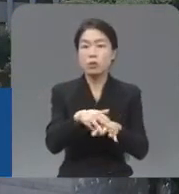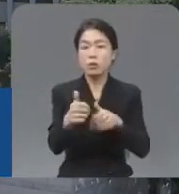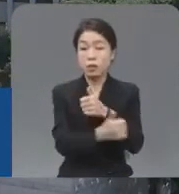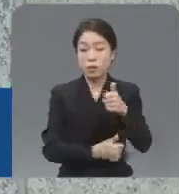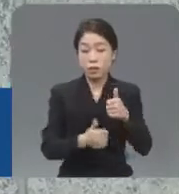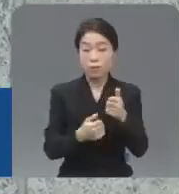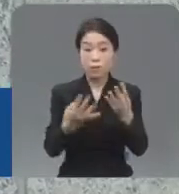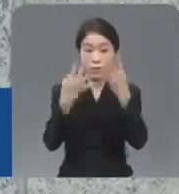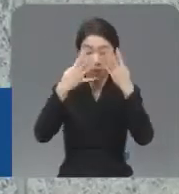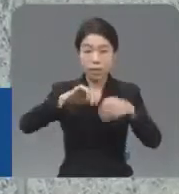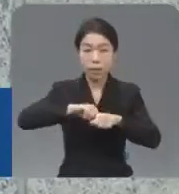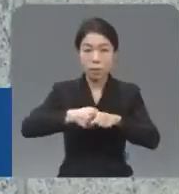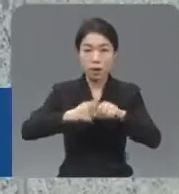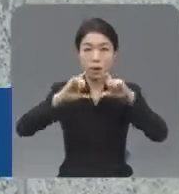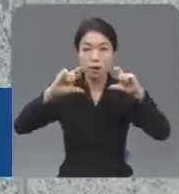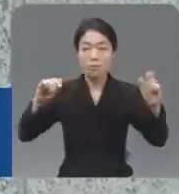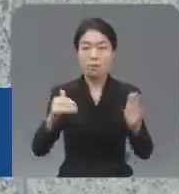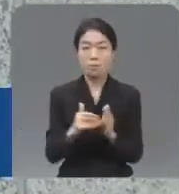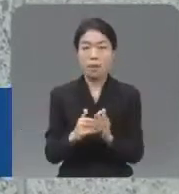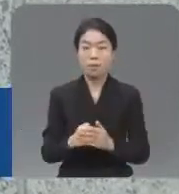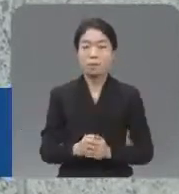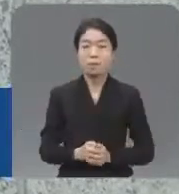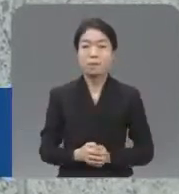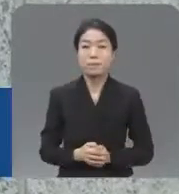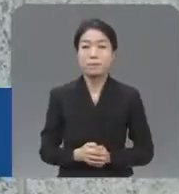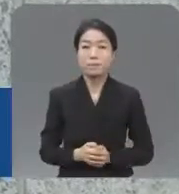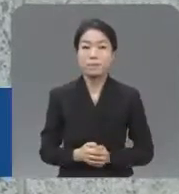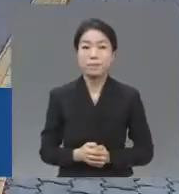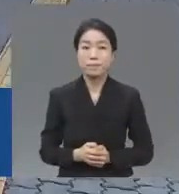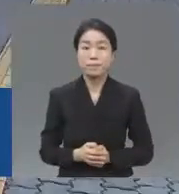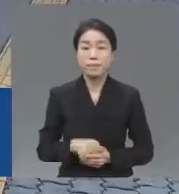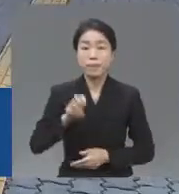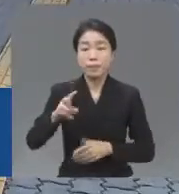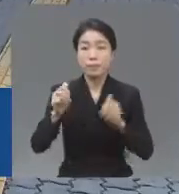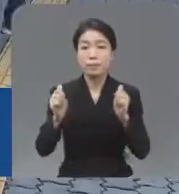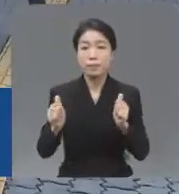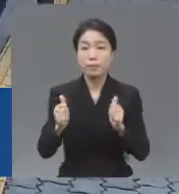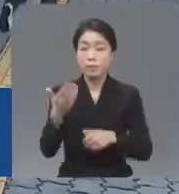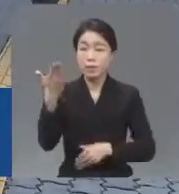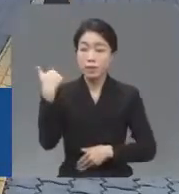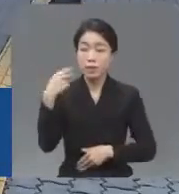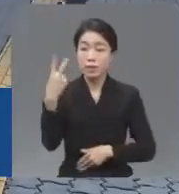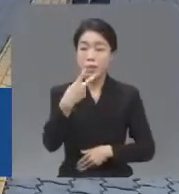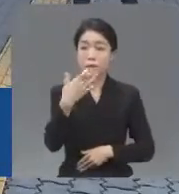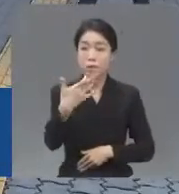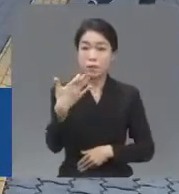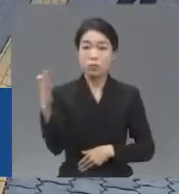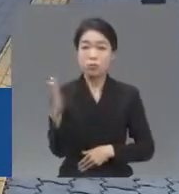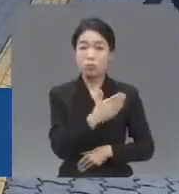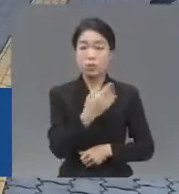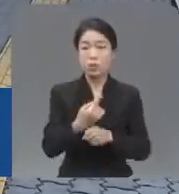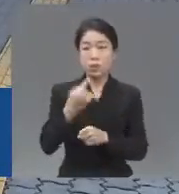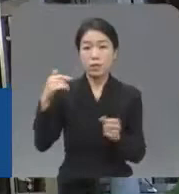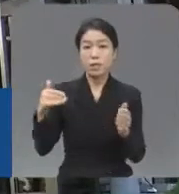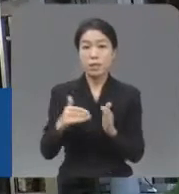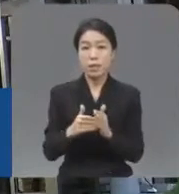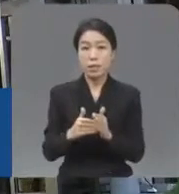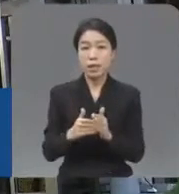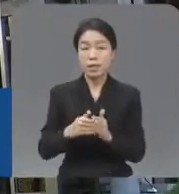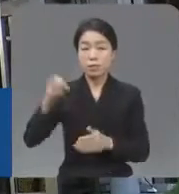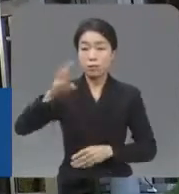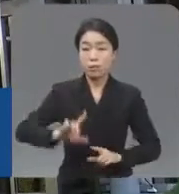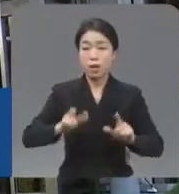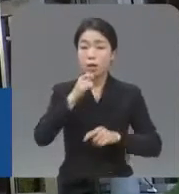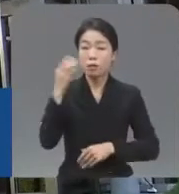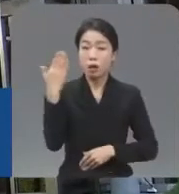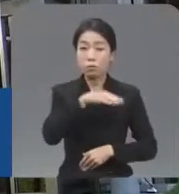징역형의 집행유예와 벌금형 등을 선고받았습니다. 광주지방법원은 지난 2019년부터 지난해까지 광양과